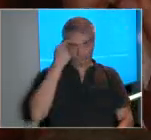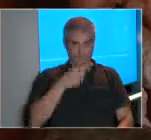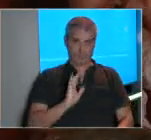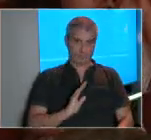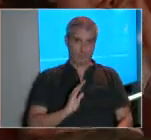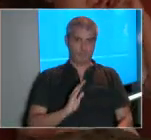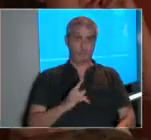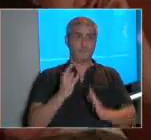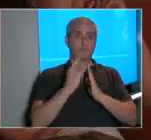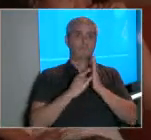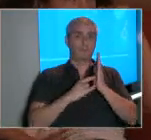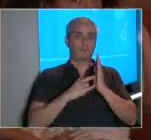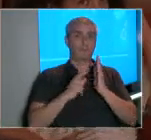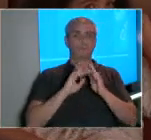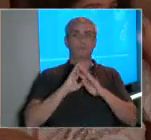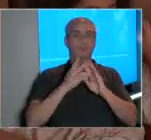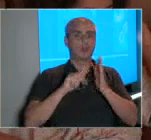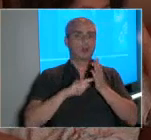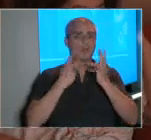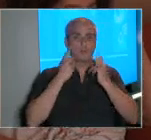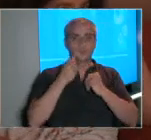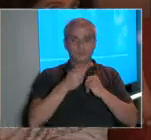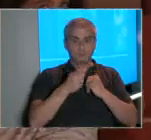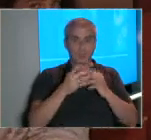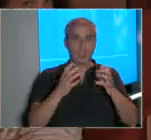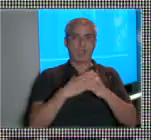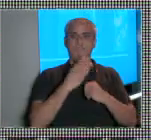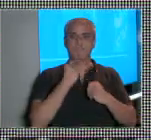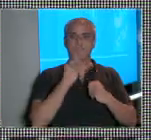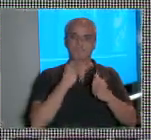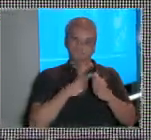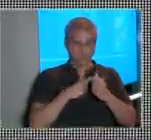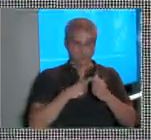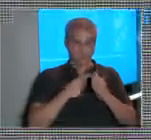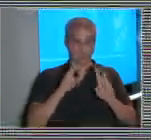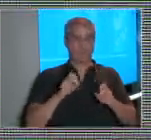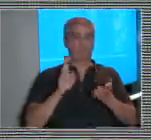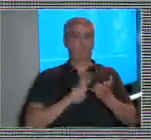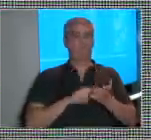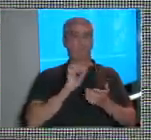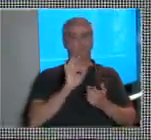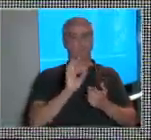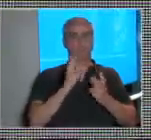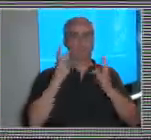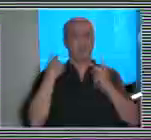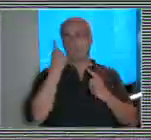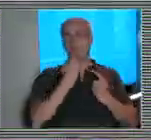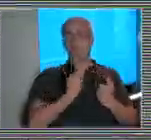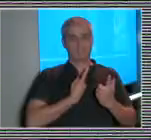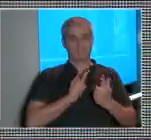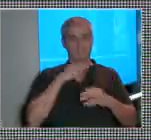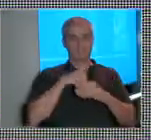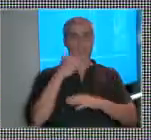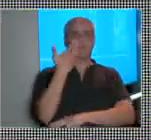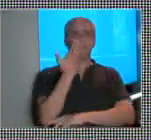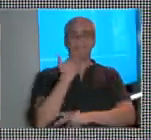כך. חוק שכל מהותו היא העם היהודי מממש את זכותו להגדרה עצמית